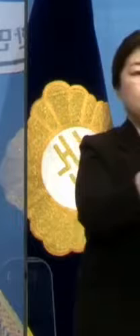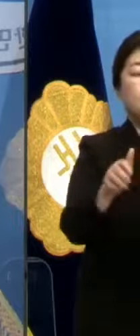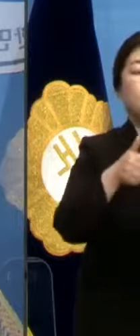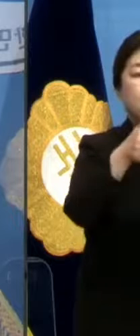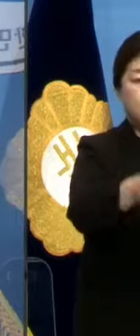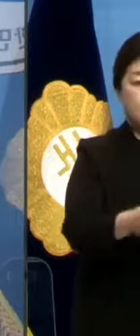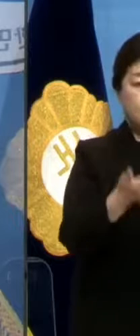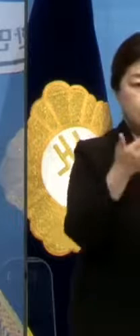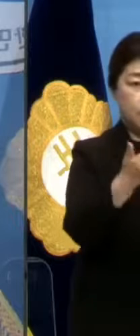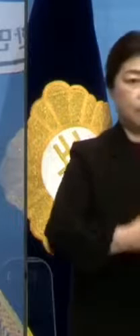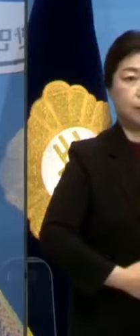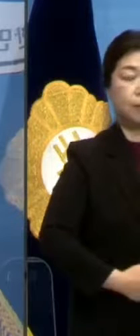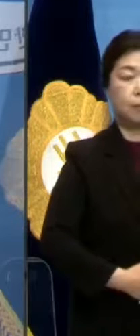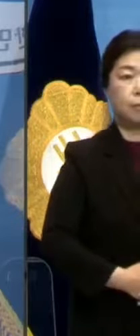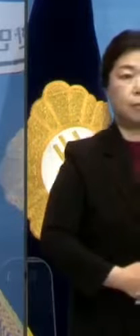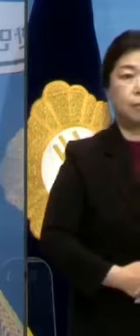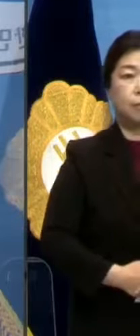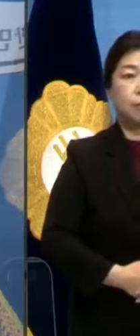인사드립니다.